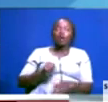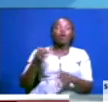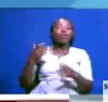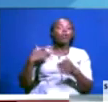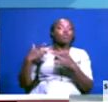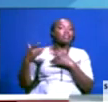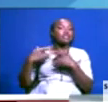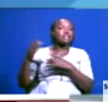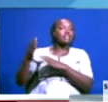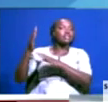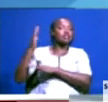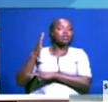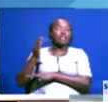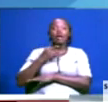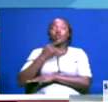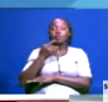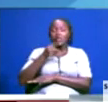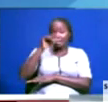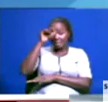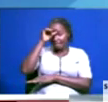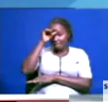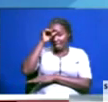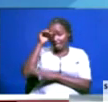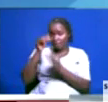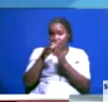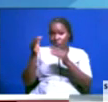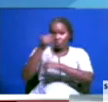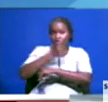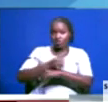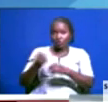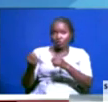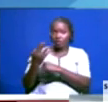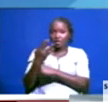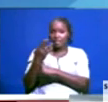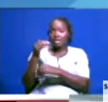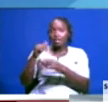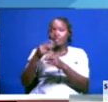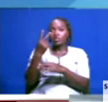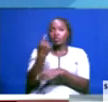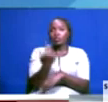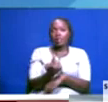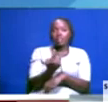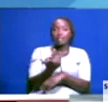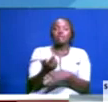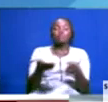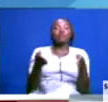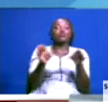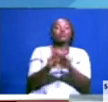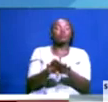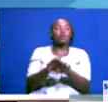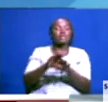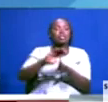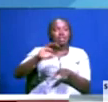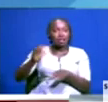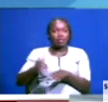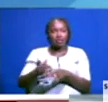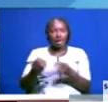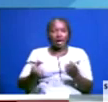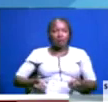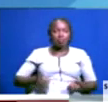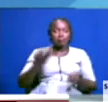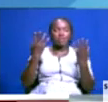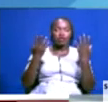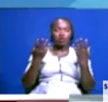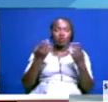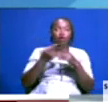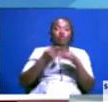aliwaambia maseneta kwamba serikali imefungua shule 14 kati ya 21 zilizokuwa zimefungwa katika kaunti ya Baringo kufuatia